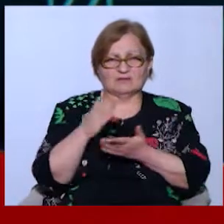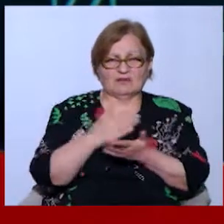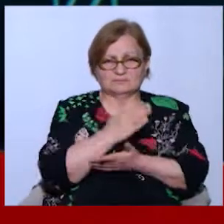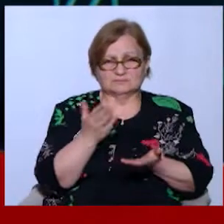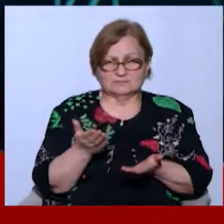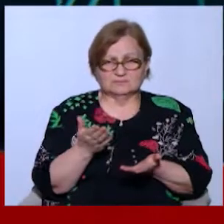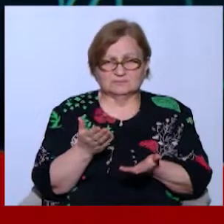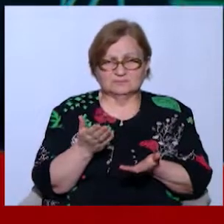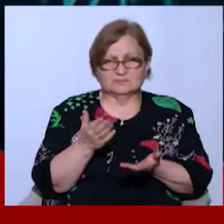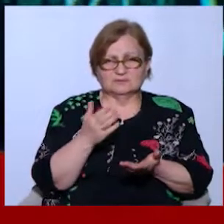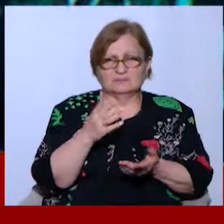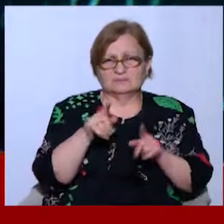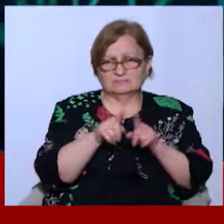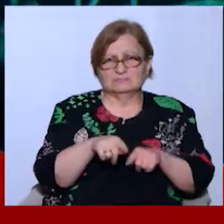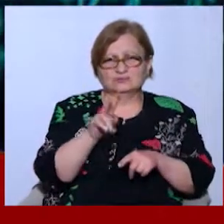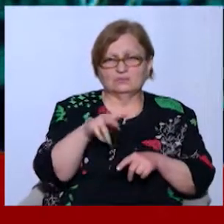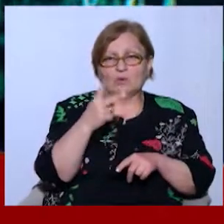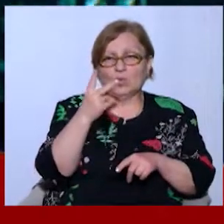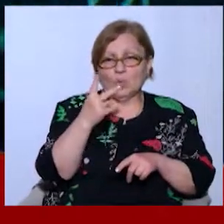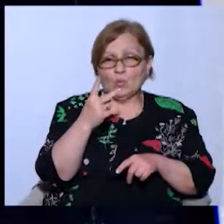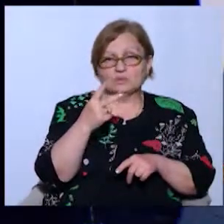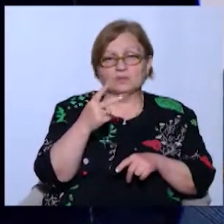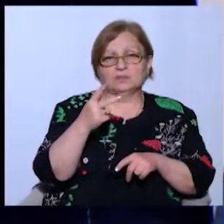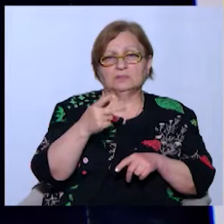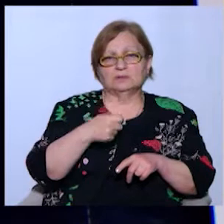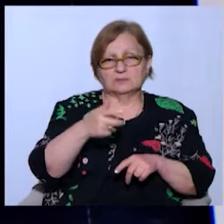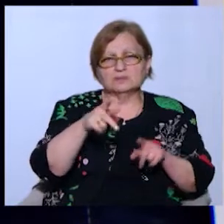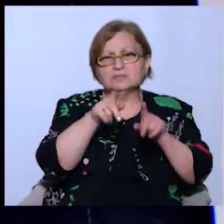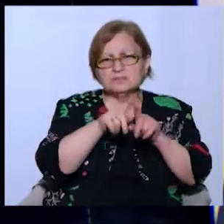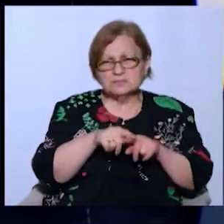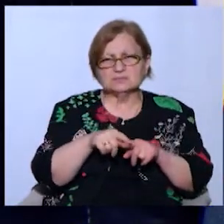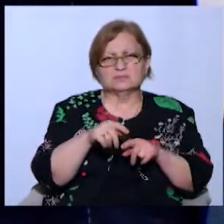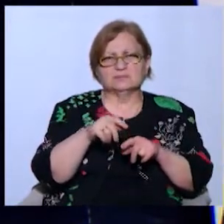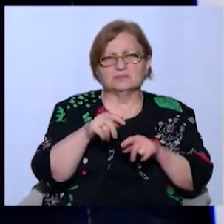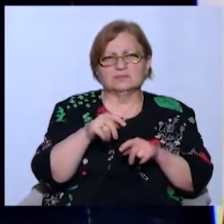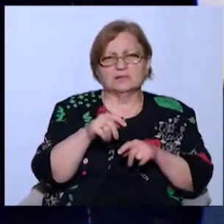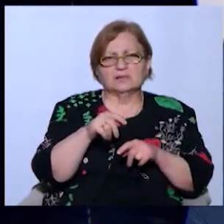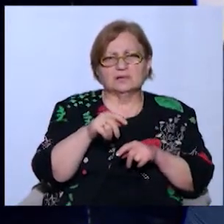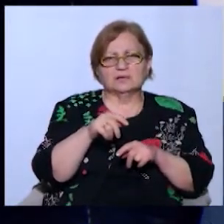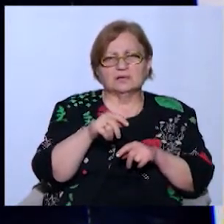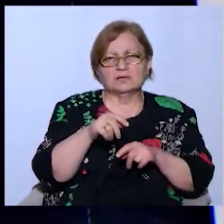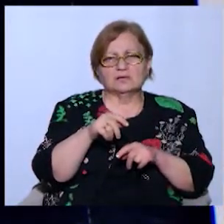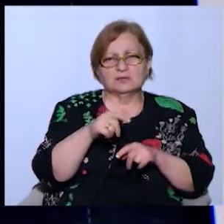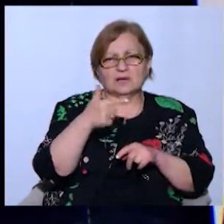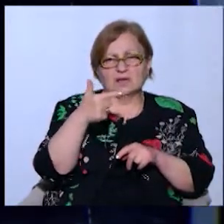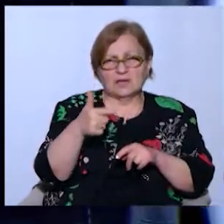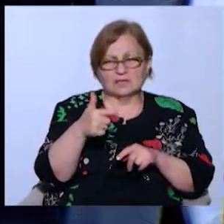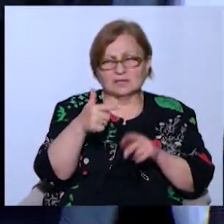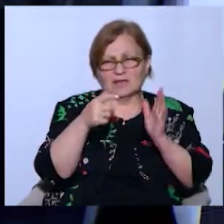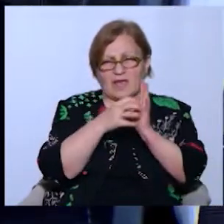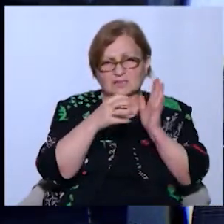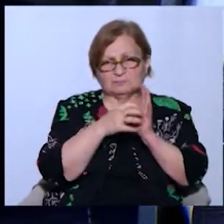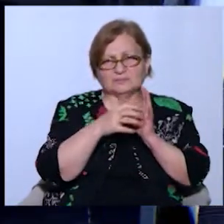შესაძლებელი. ასევე ხო, ორი გაგორების მერე სამი გაგორებაზე შეიძლება მოვიდეს, აი აქ გერბი აცრავად, გერბი